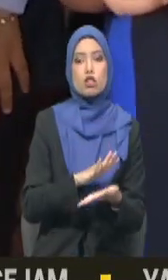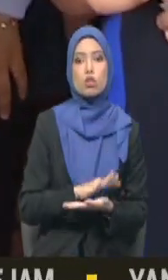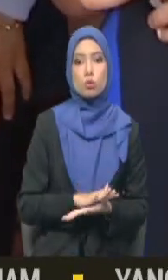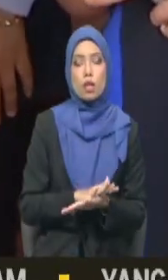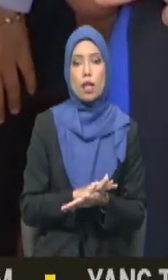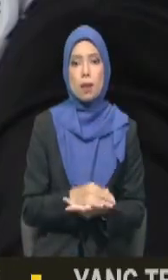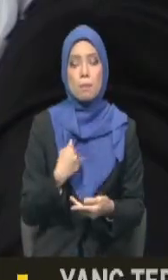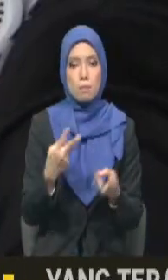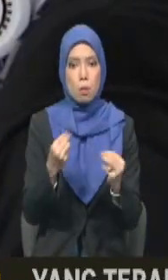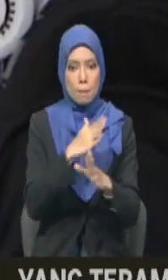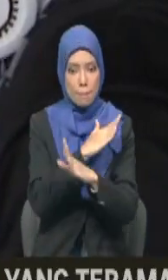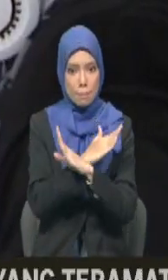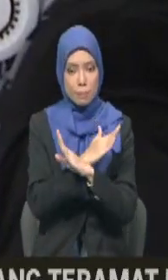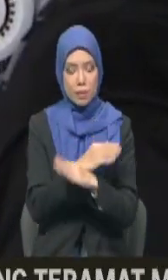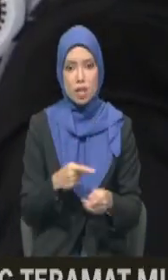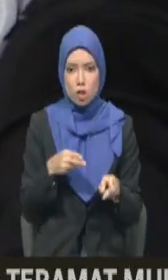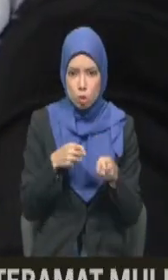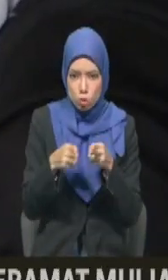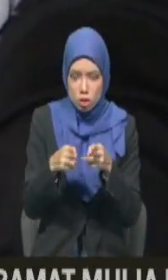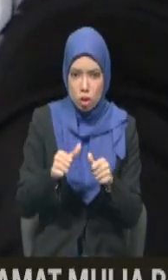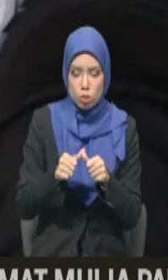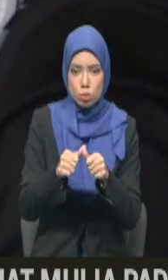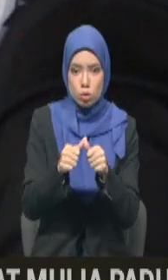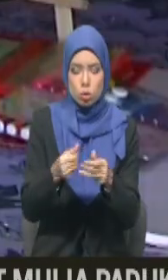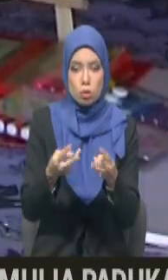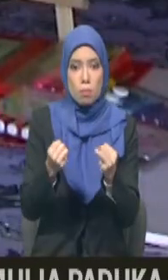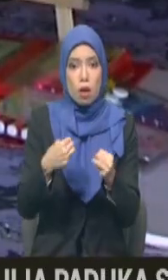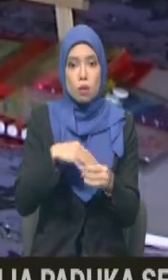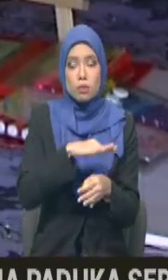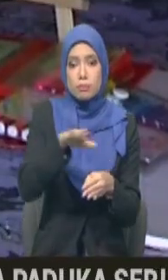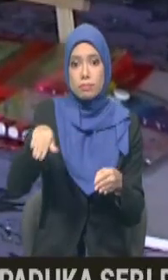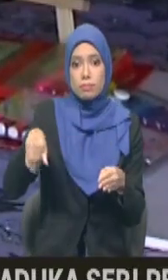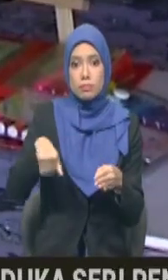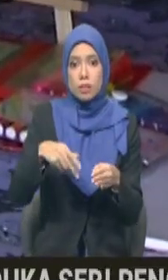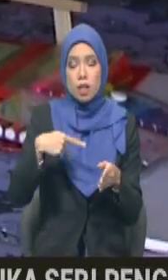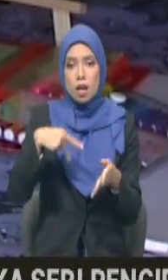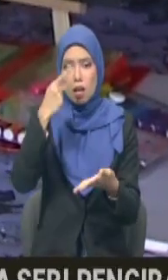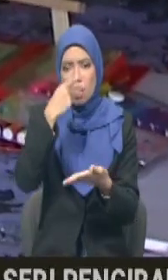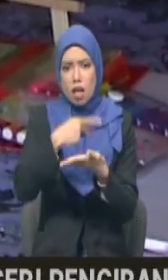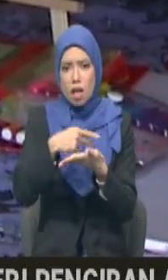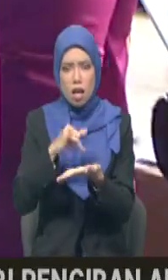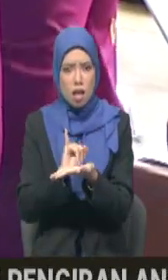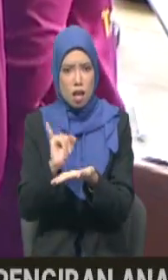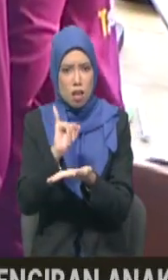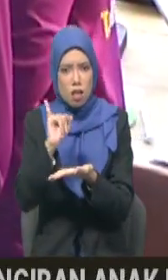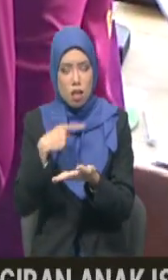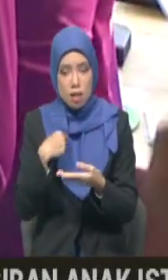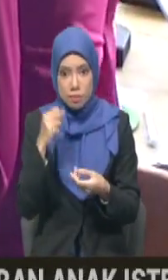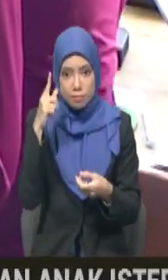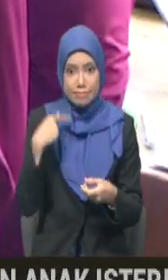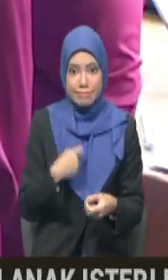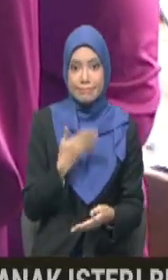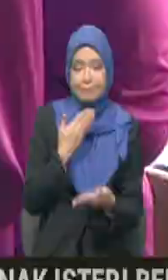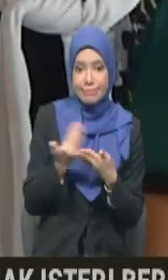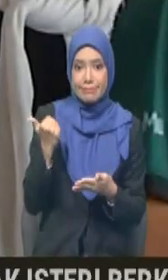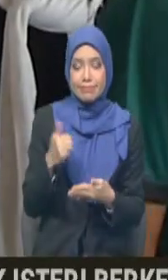Pendidikan ini merupakan usaha berterusan dalam menjana suasana persekitaran institusi pendidikan yang lebih positif dan